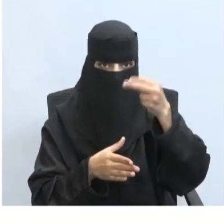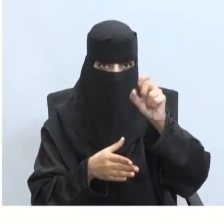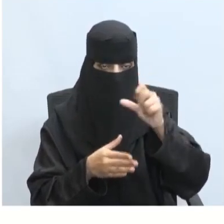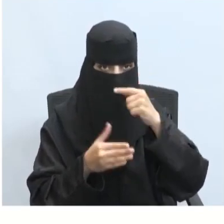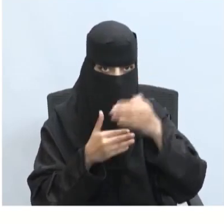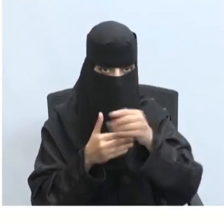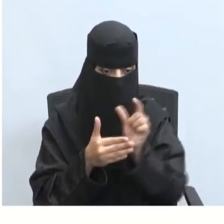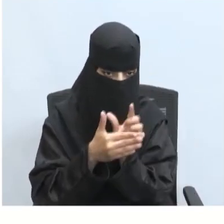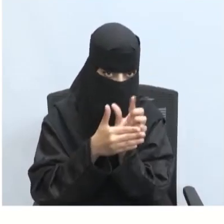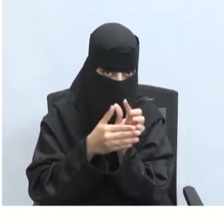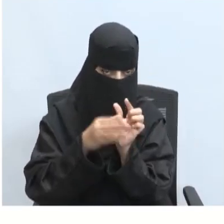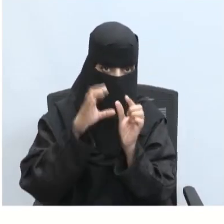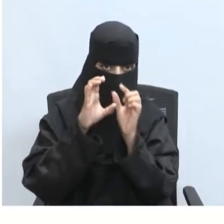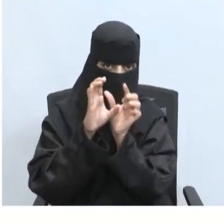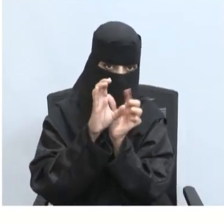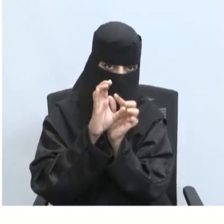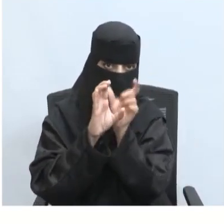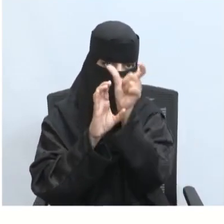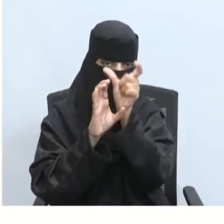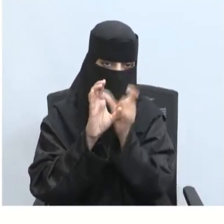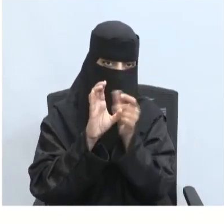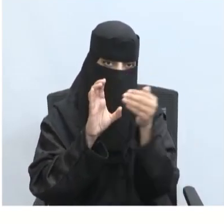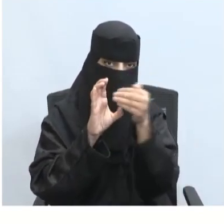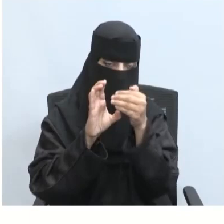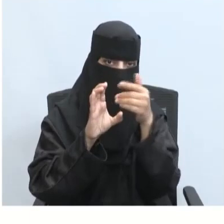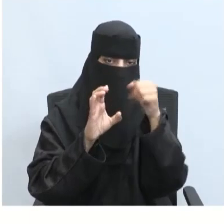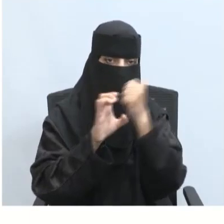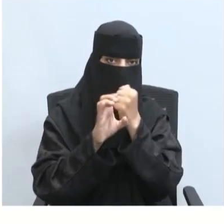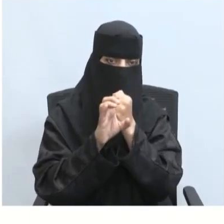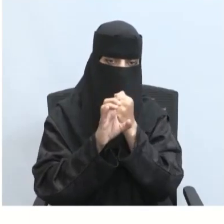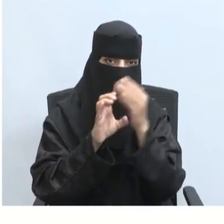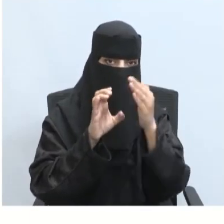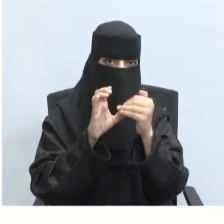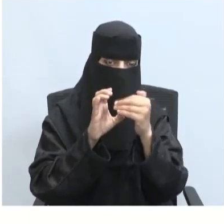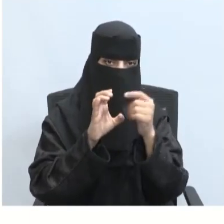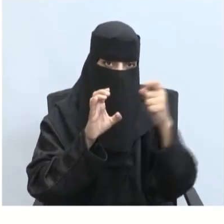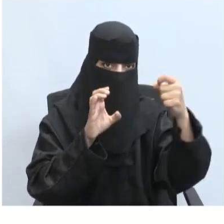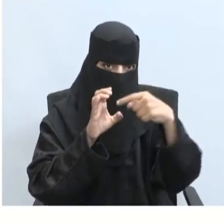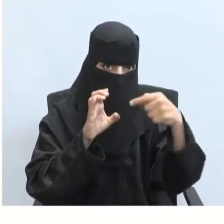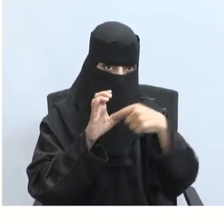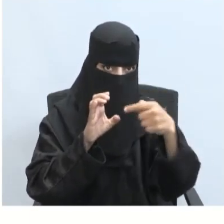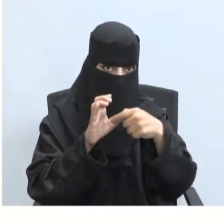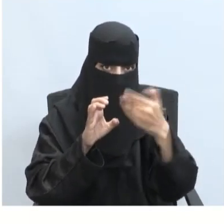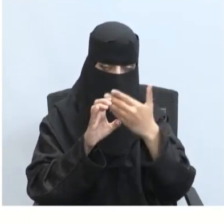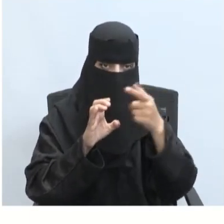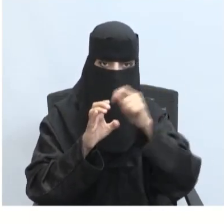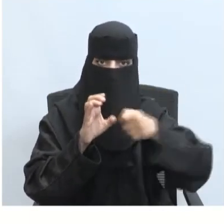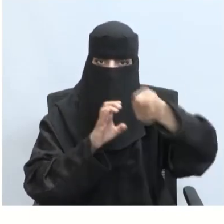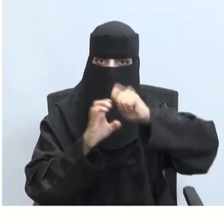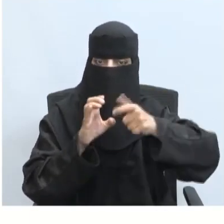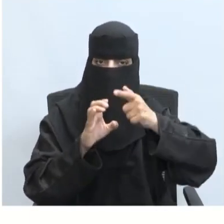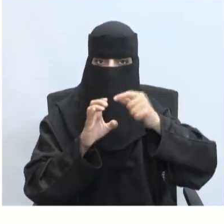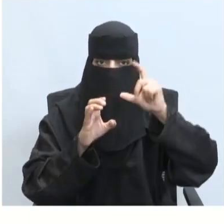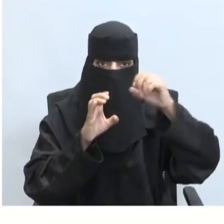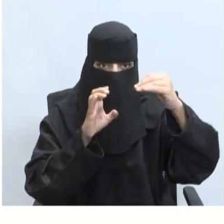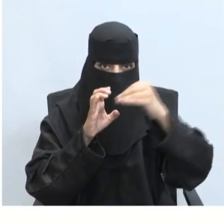عليها عدسه اسم عدسه مفرقه تعمل على تفريق الاشعه فبالتالي تكون